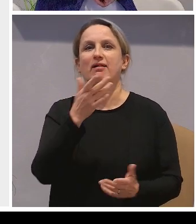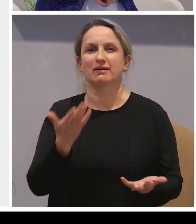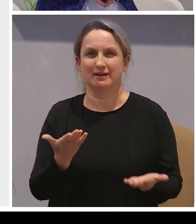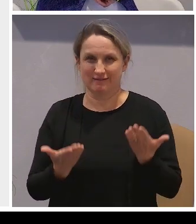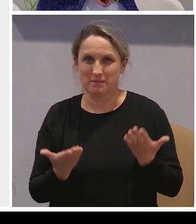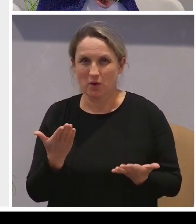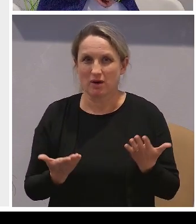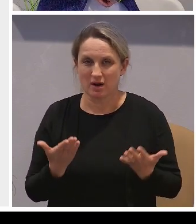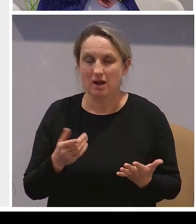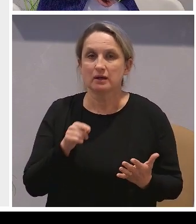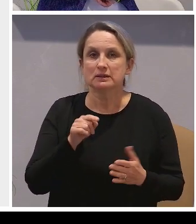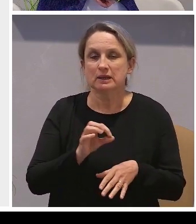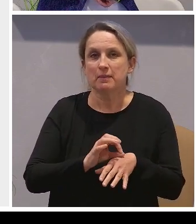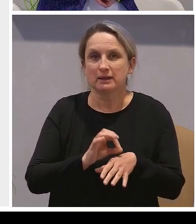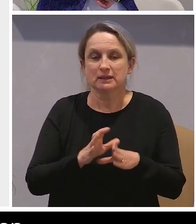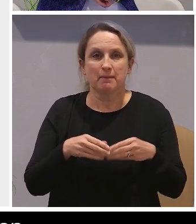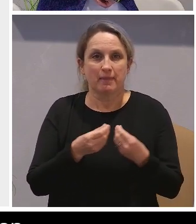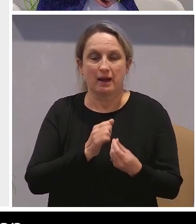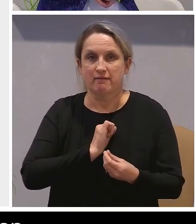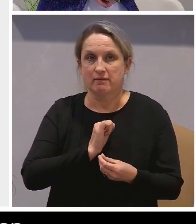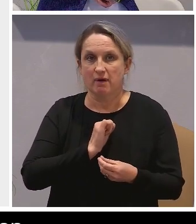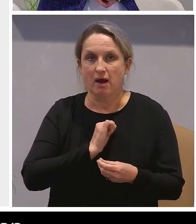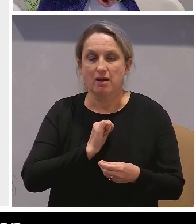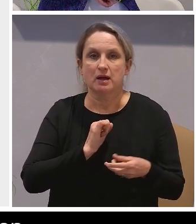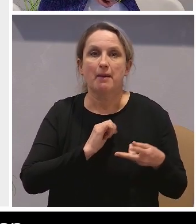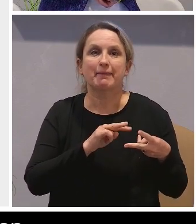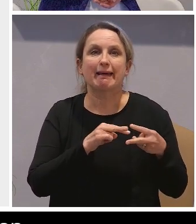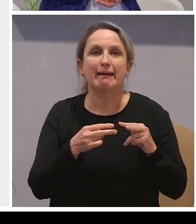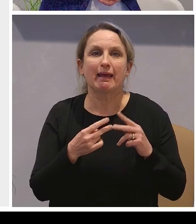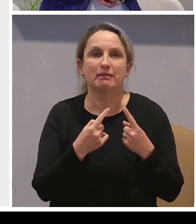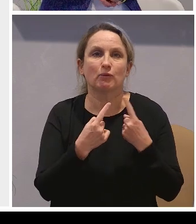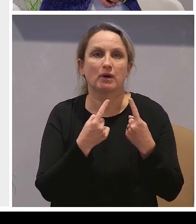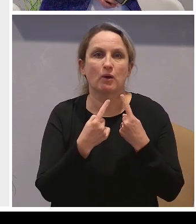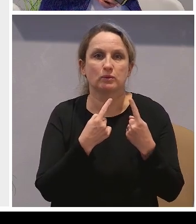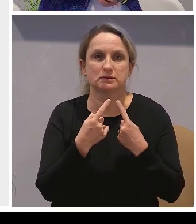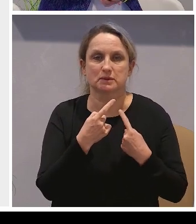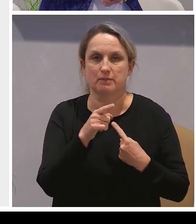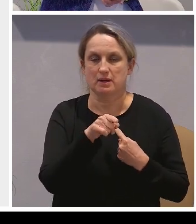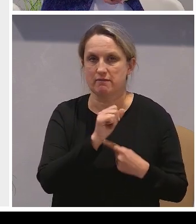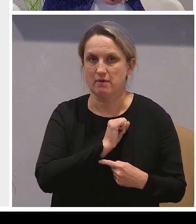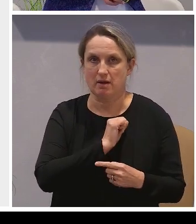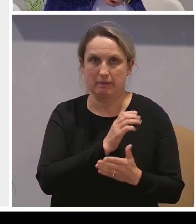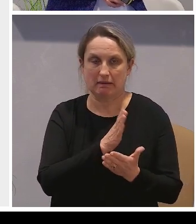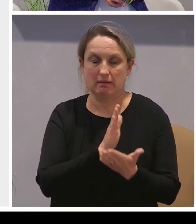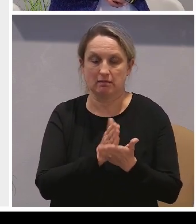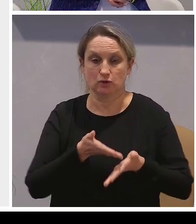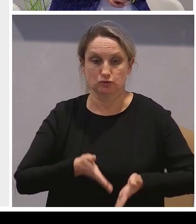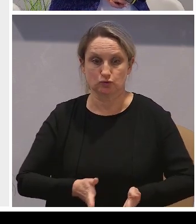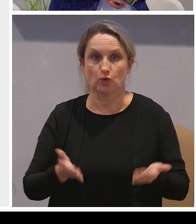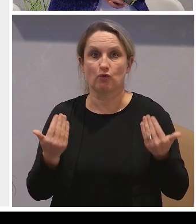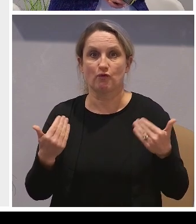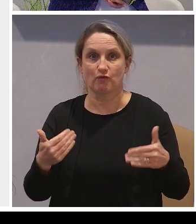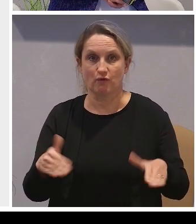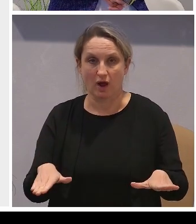positives, need patsiendid kindlasti ja which pered means vajavad that siis genetic geneetiku counseling nõustamist. is definitely Ja needed. peale sündi tehakse